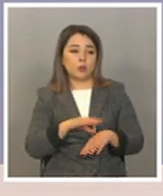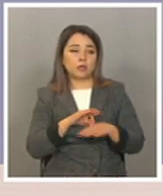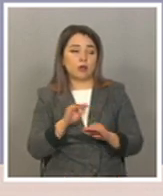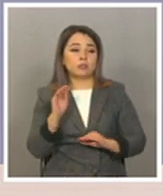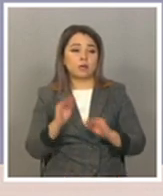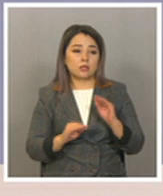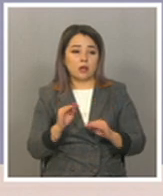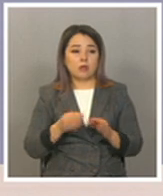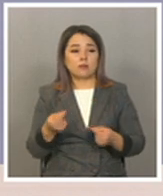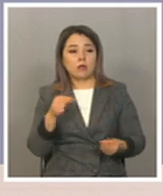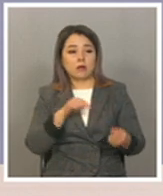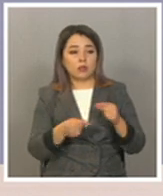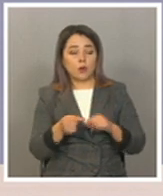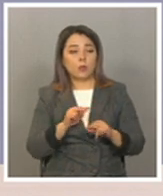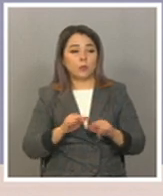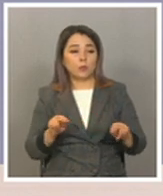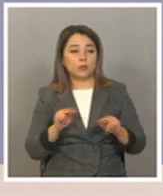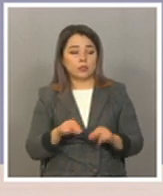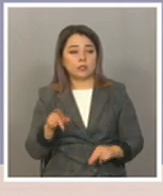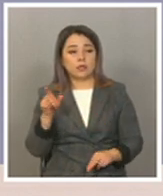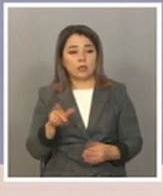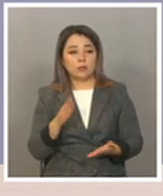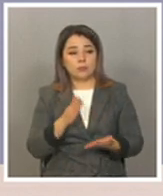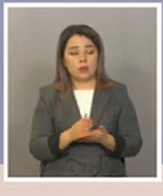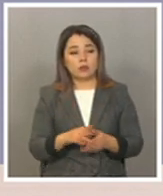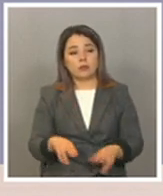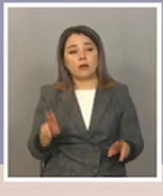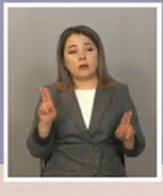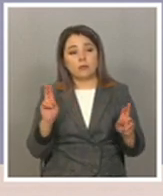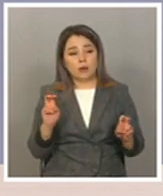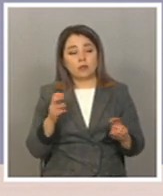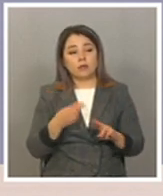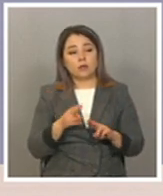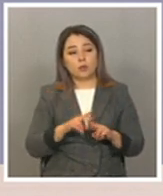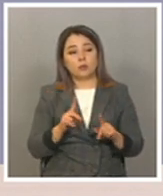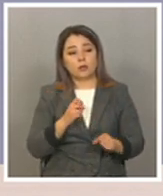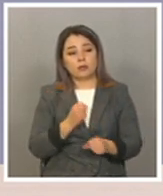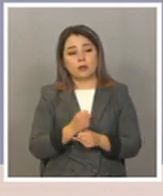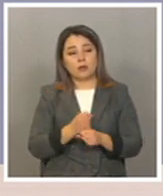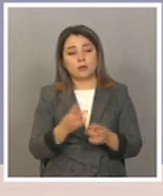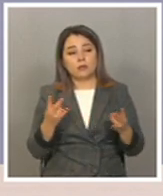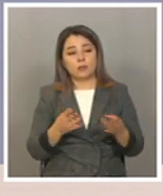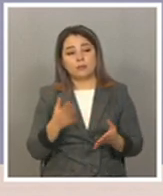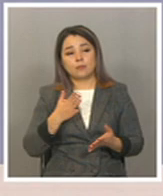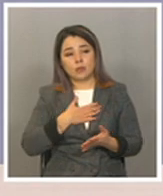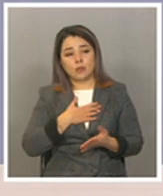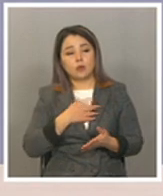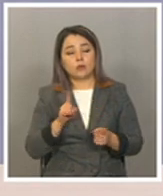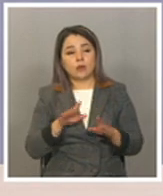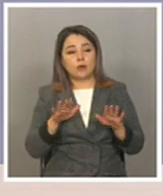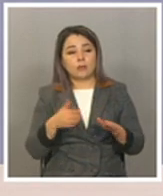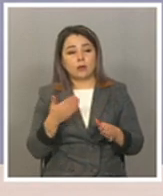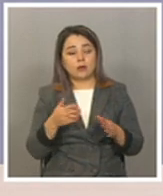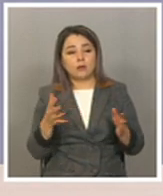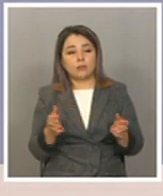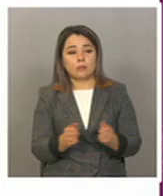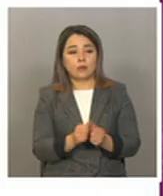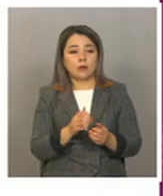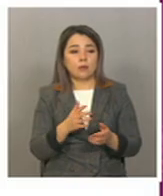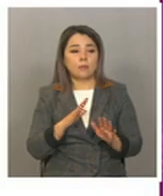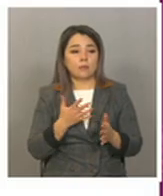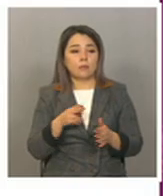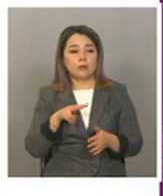Составьте диалог с учителем на тему, что мы должны сделать, чтобы не оказаться на плахе.